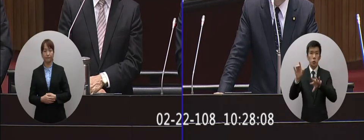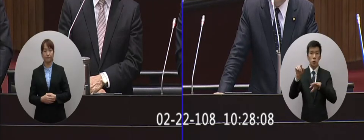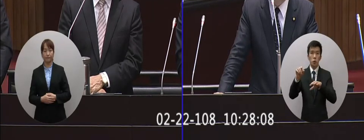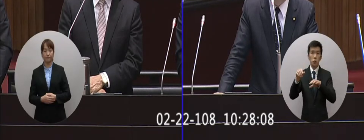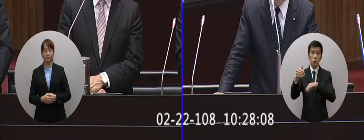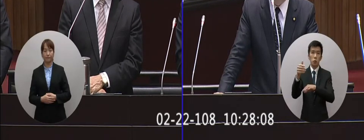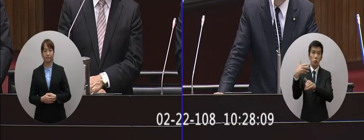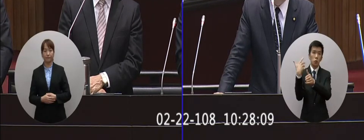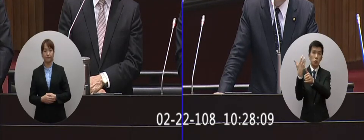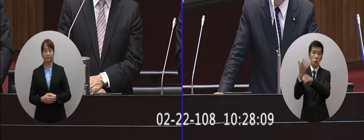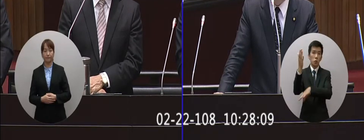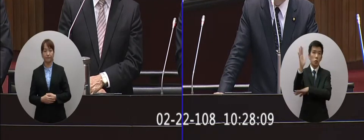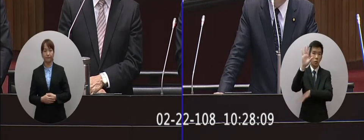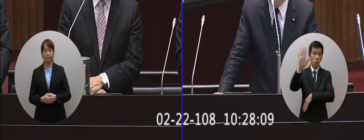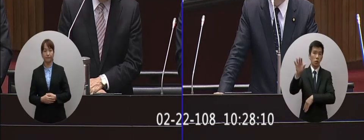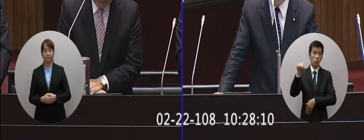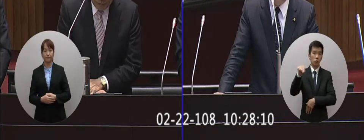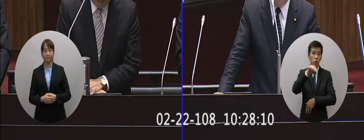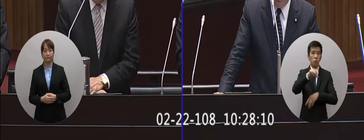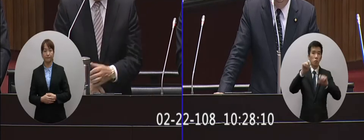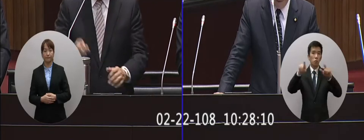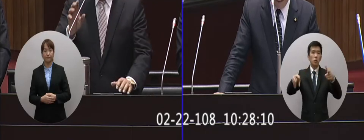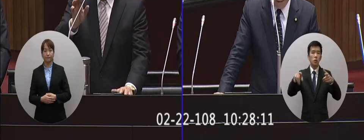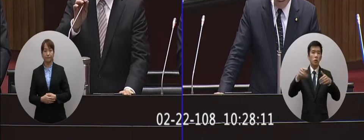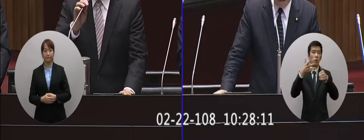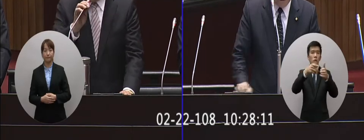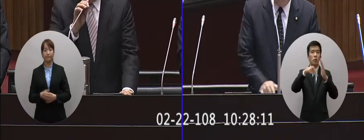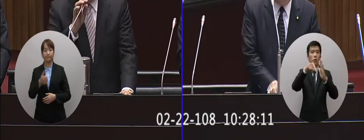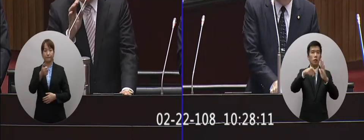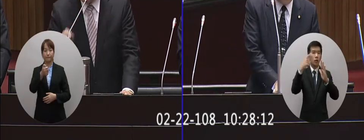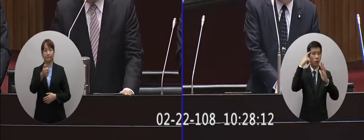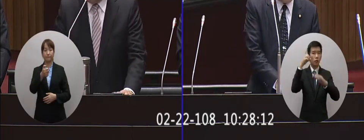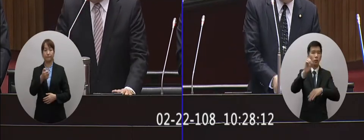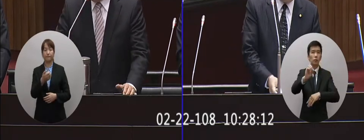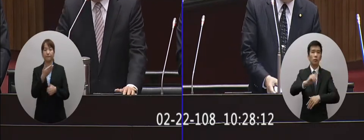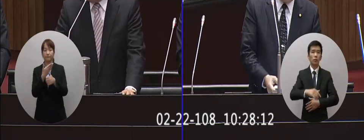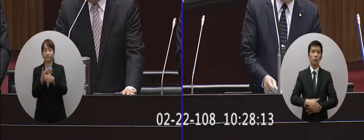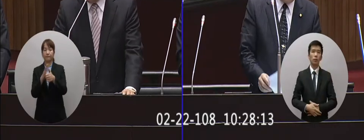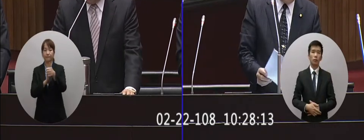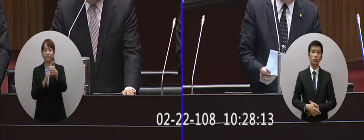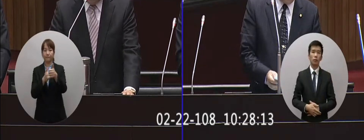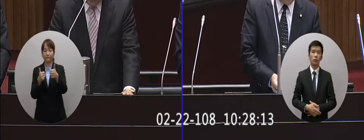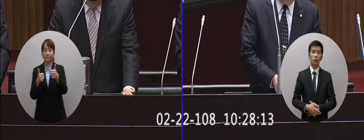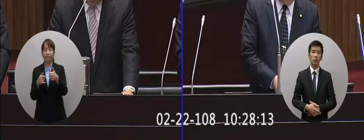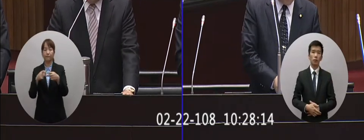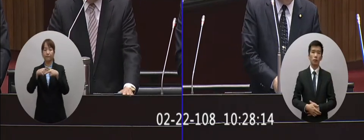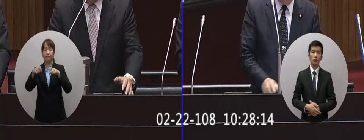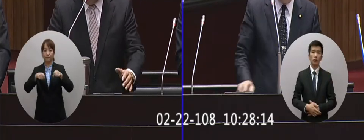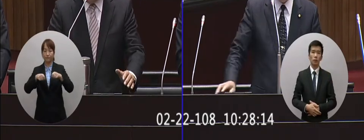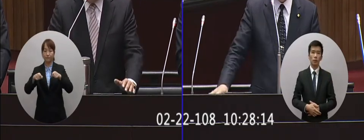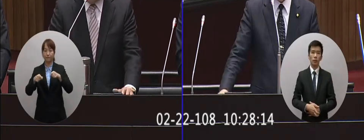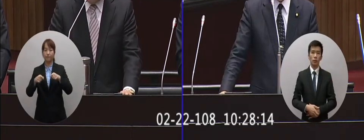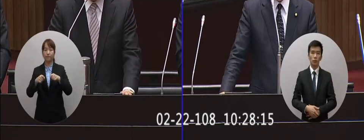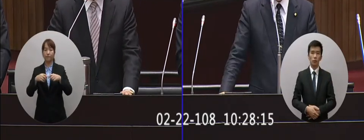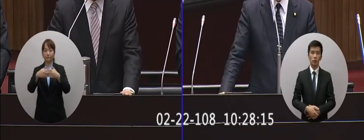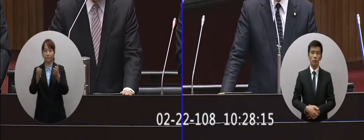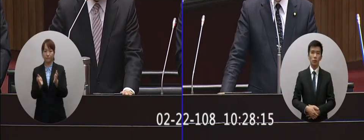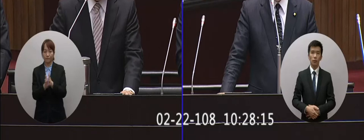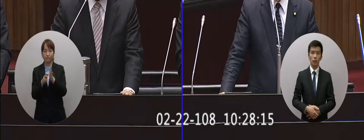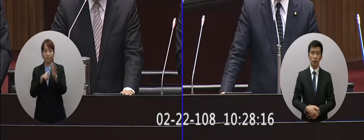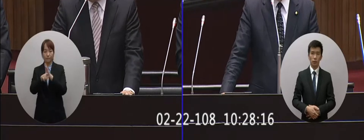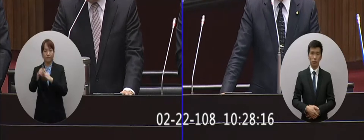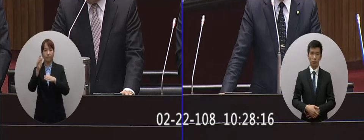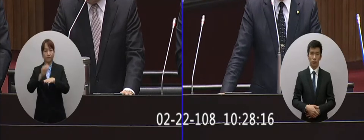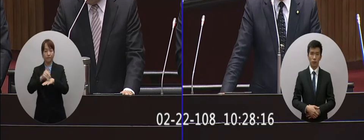况，请教一下院长，你有什么样的看法？ 谢谢施委员工程界工程业的